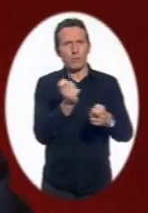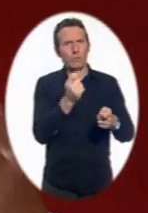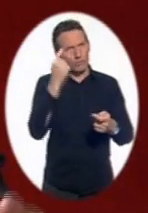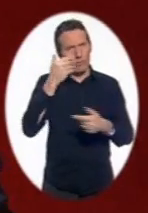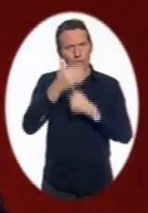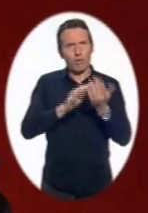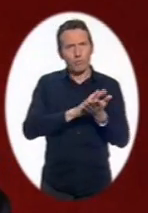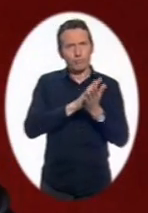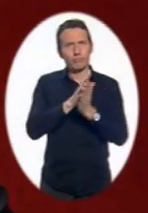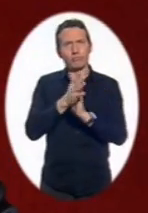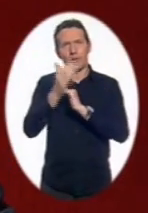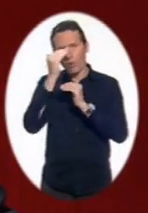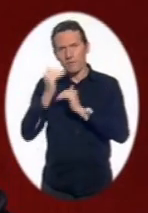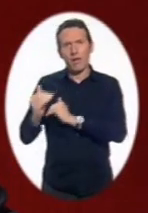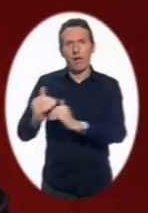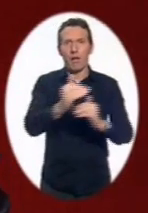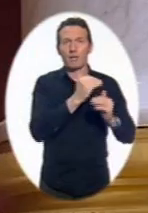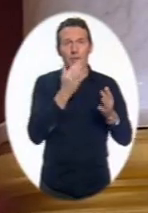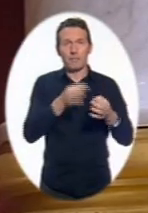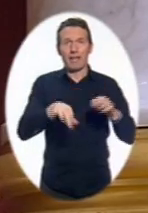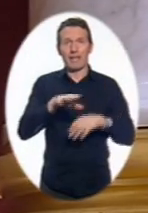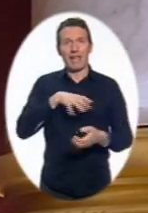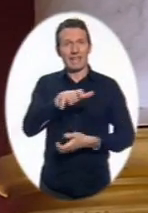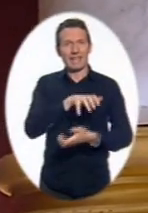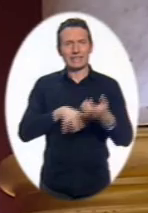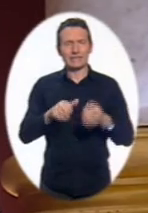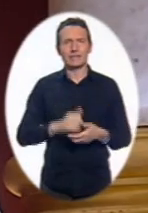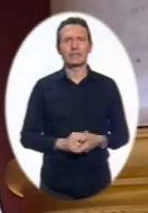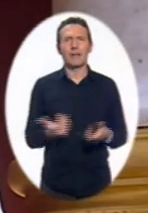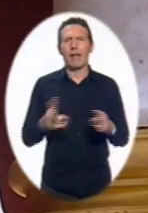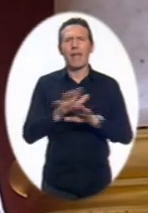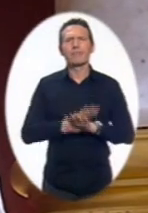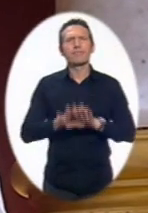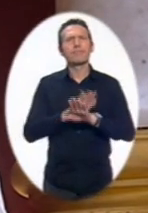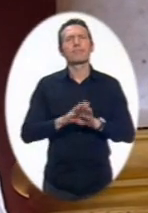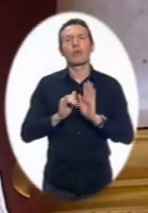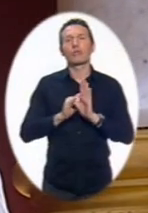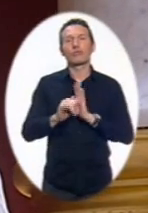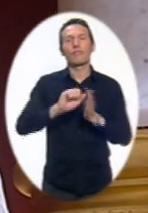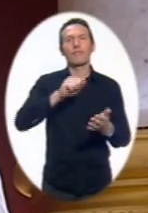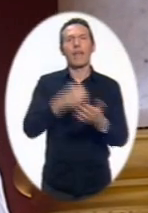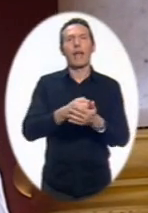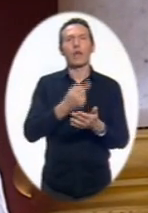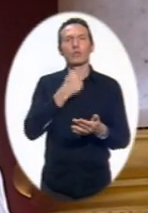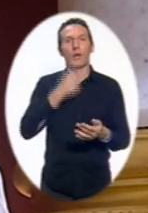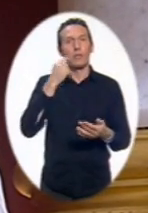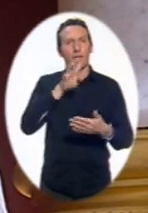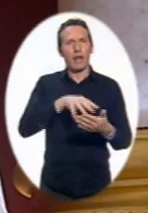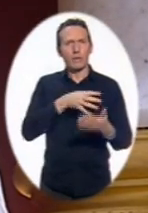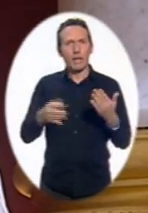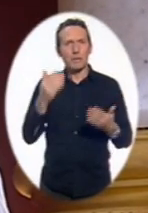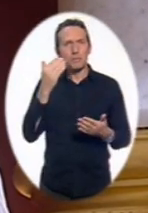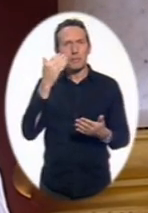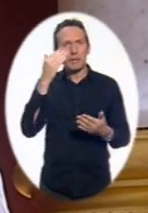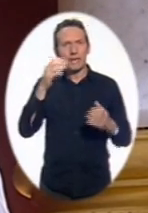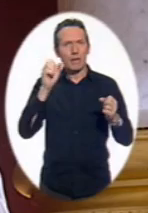pour leur redonner confiance dans un pays qui est aujourd'hui en crise en ne mettant pas les choses clair d'ici la fin du mois de juin puisque c'est le calendrier est-ce qu'il peut